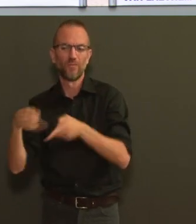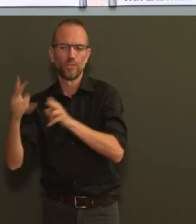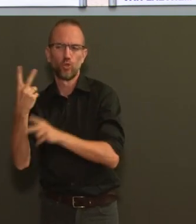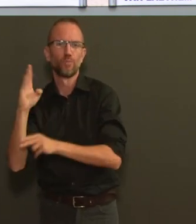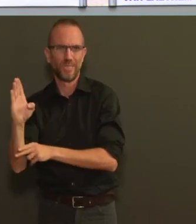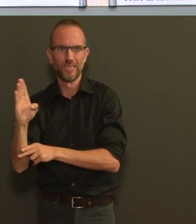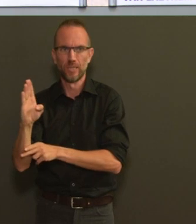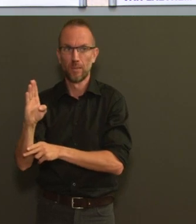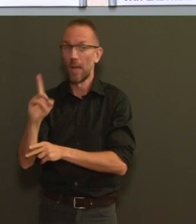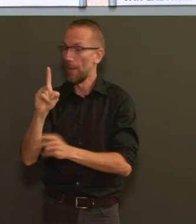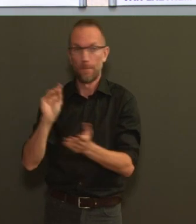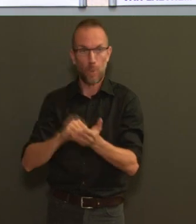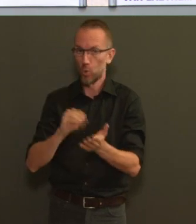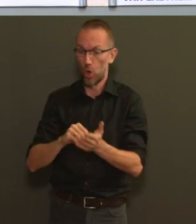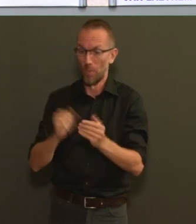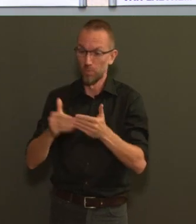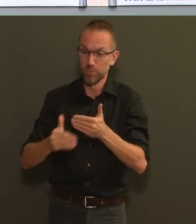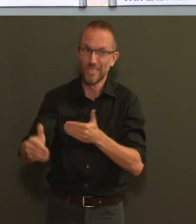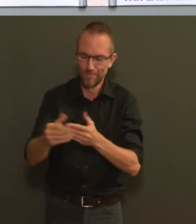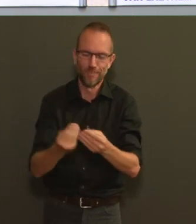les semaines qui viennent.